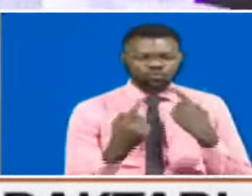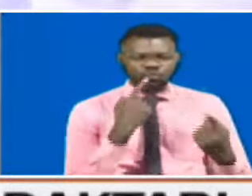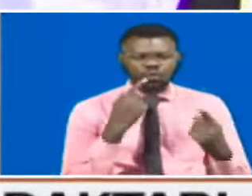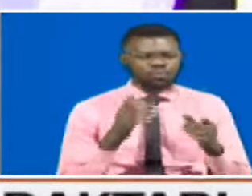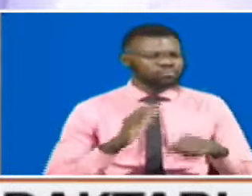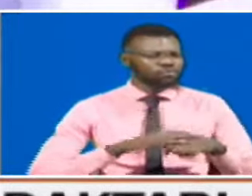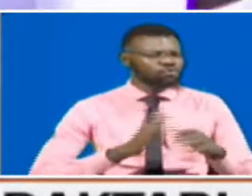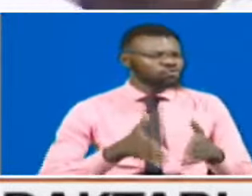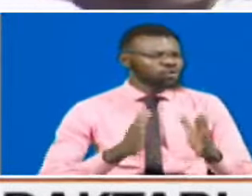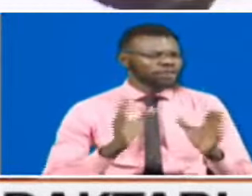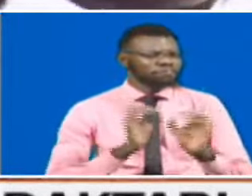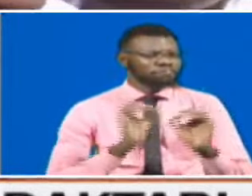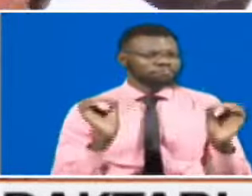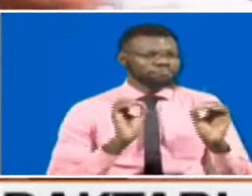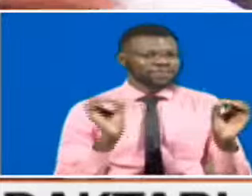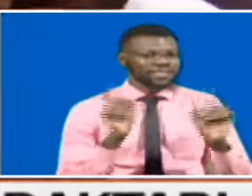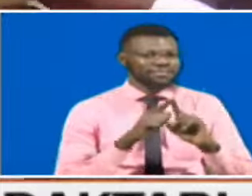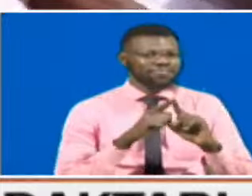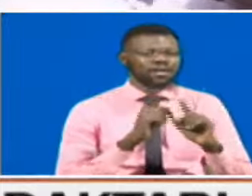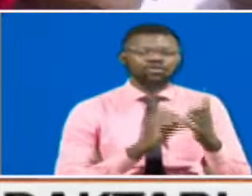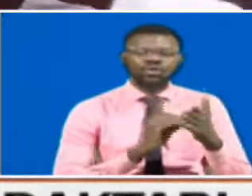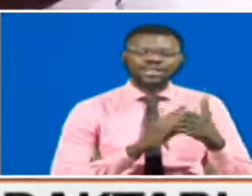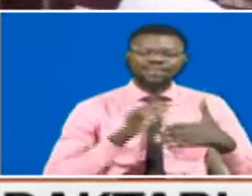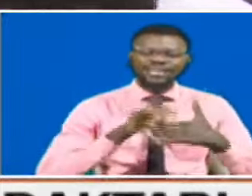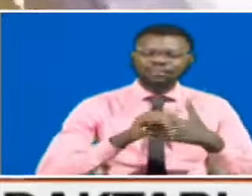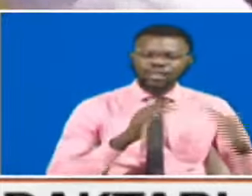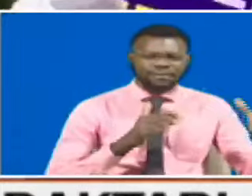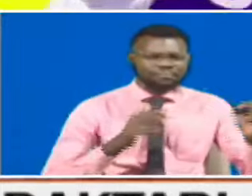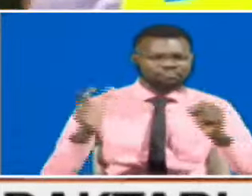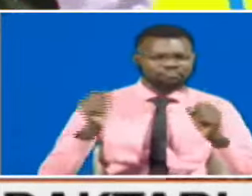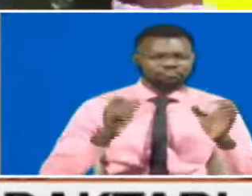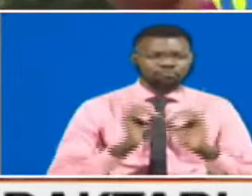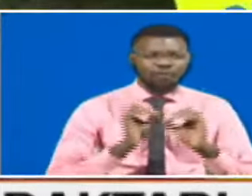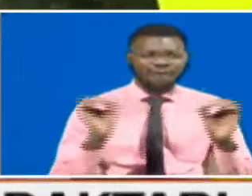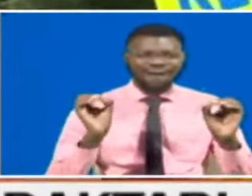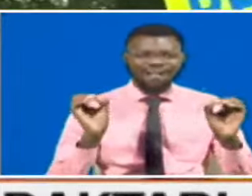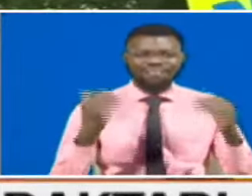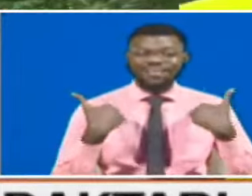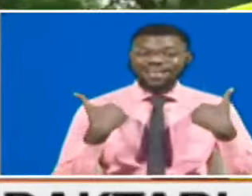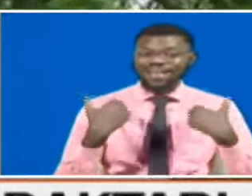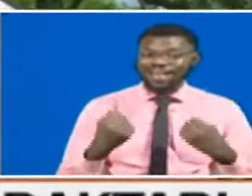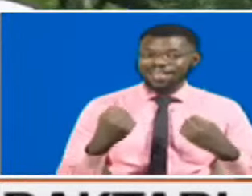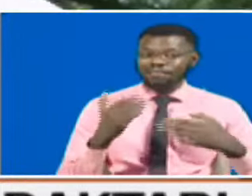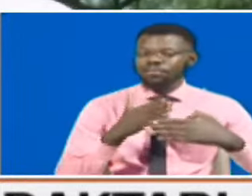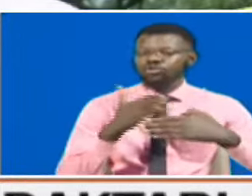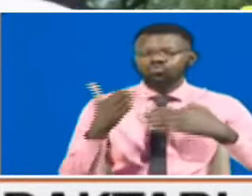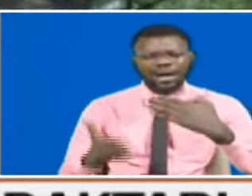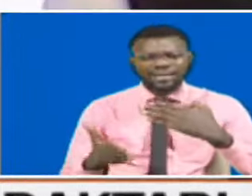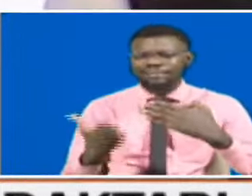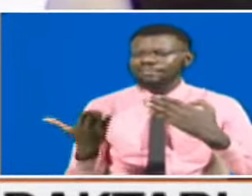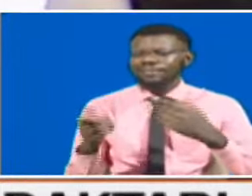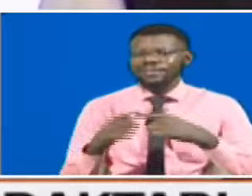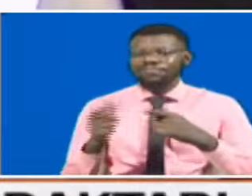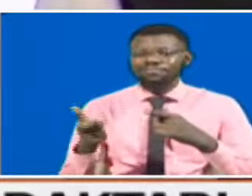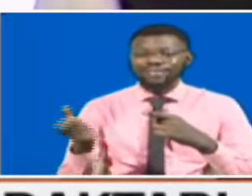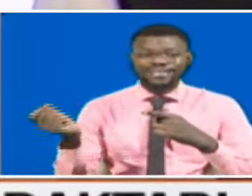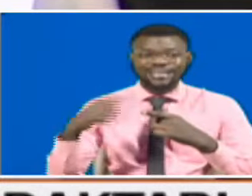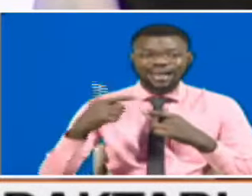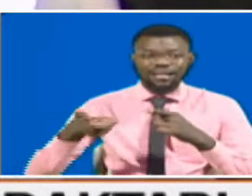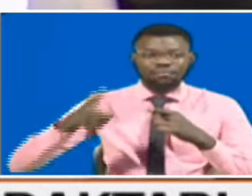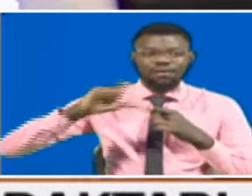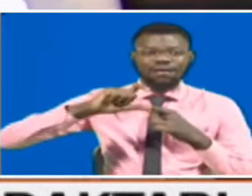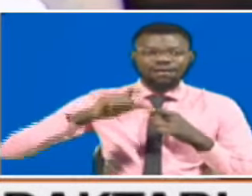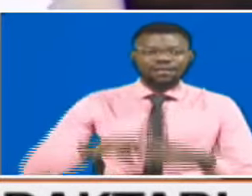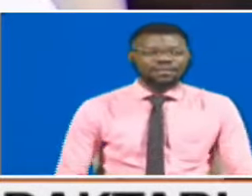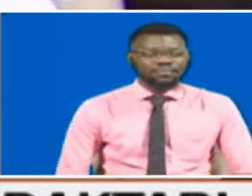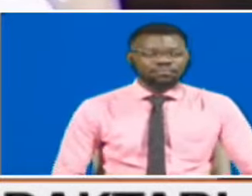ni pamoja na kuajiriwa kwa madaktari wanagenzi, bima ya afya kwa madaktari pamoja na nyongeza ya mishahara. The posting of the